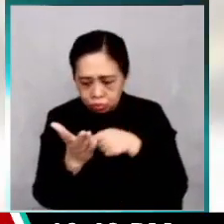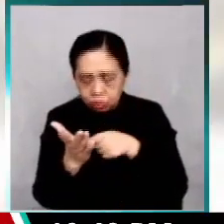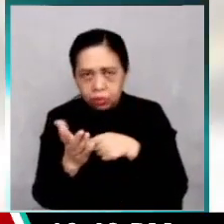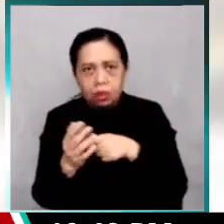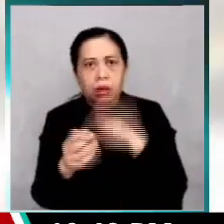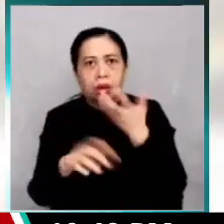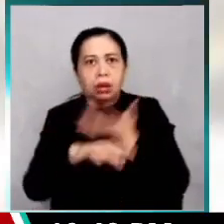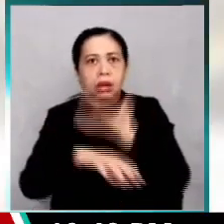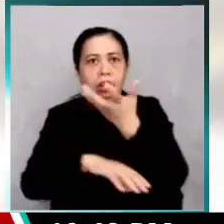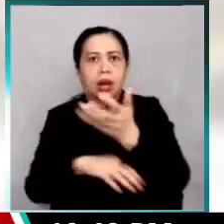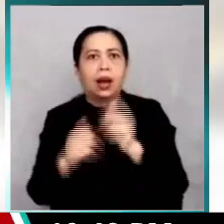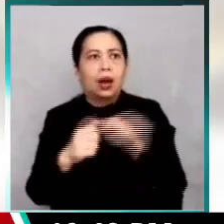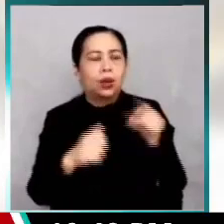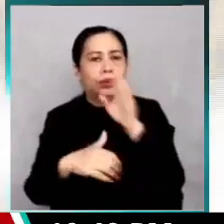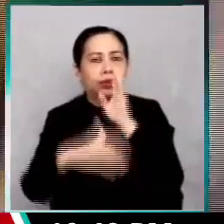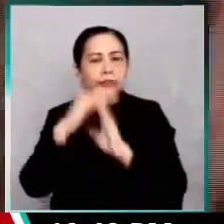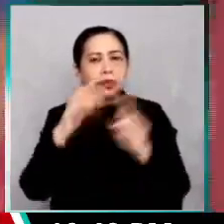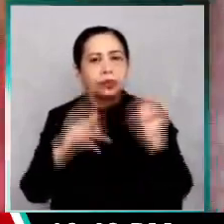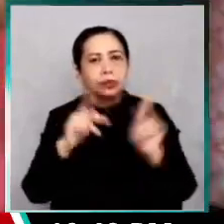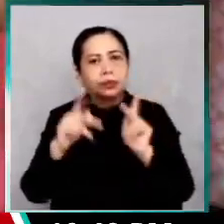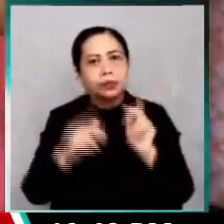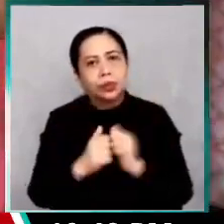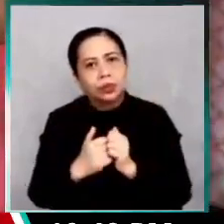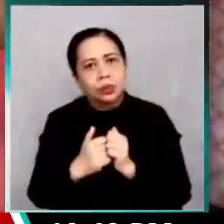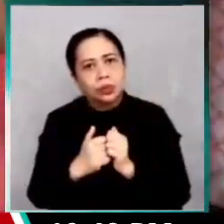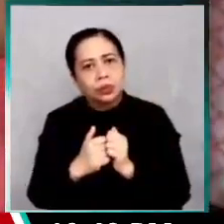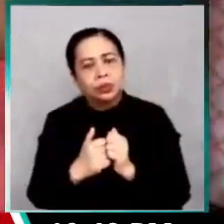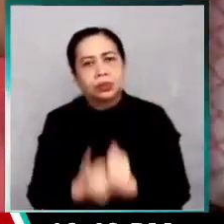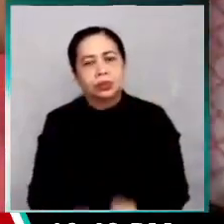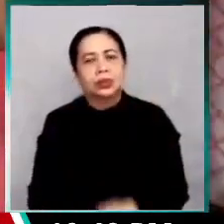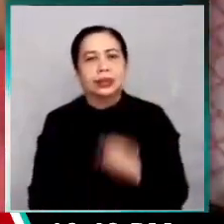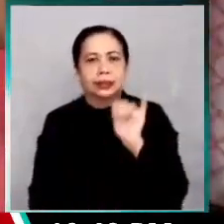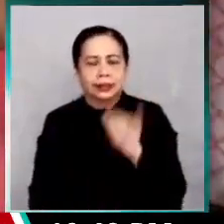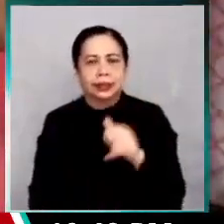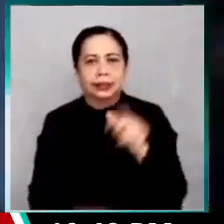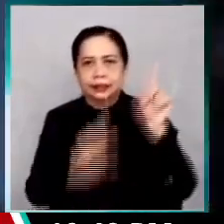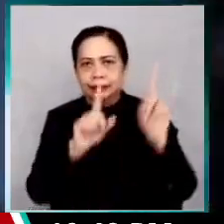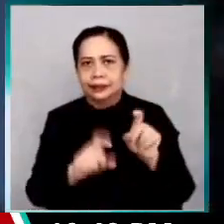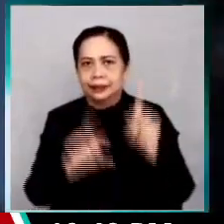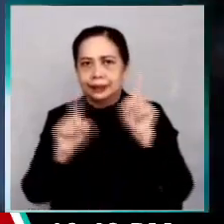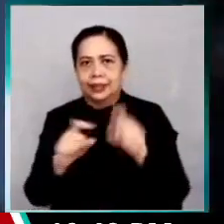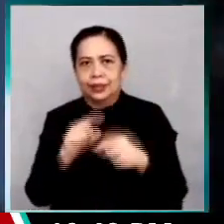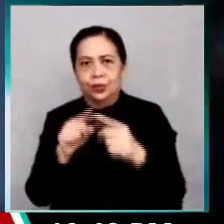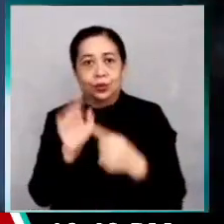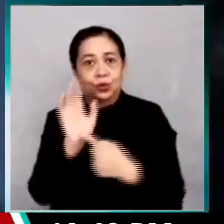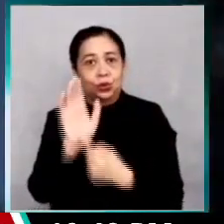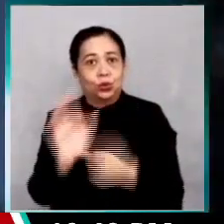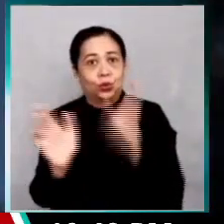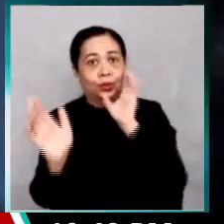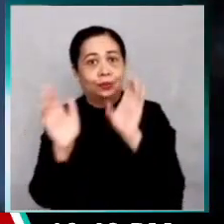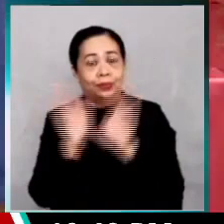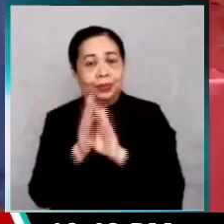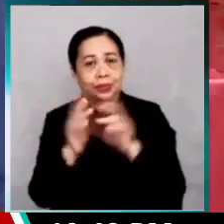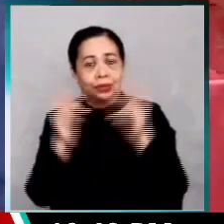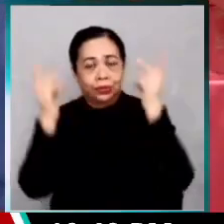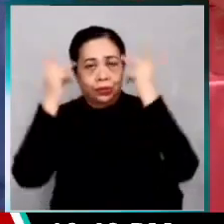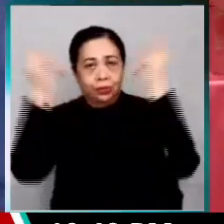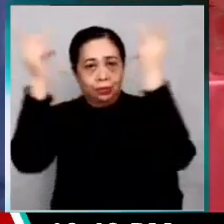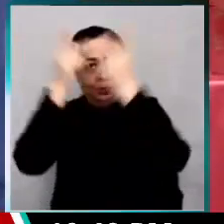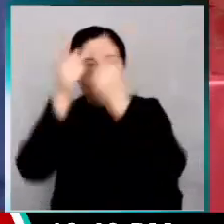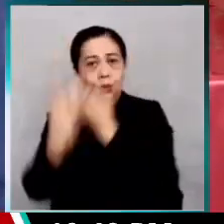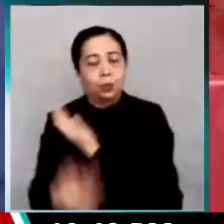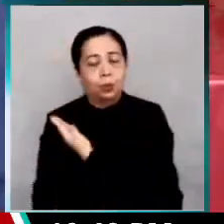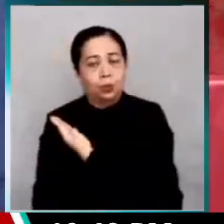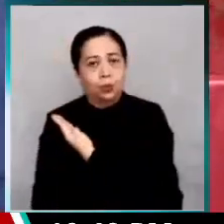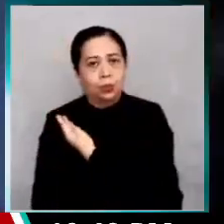lang ang mga ordinaryong netizen? Yan ang sinubukan namin ang ipakita ang isang litrato ni Pope Francis. Ay, hindi siya